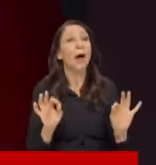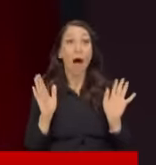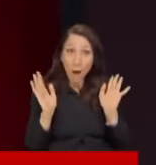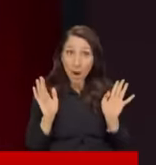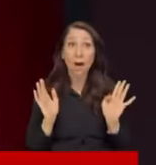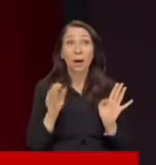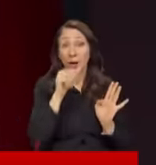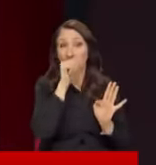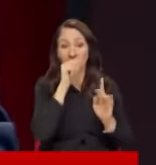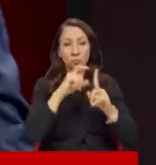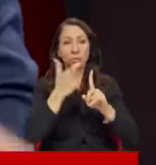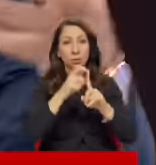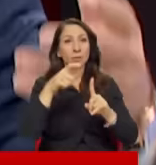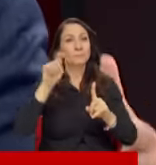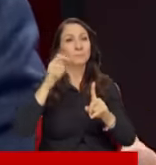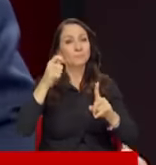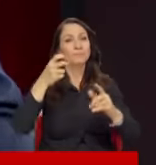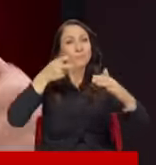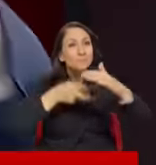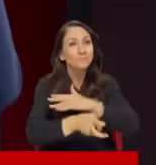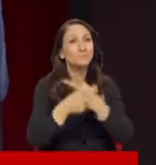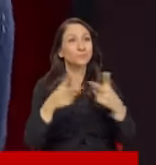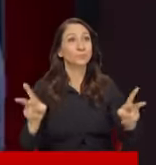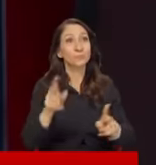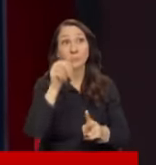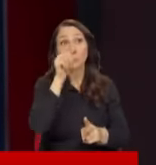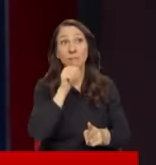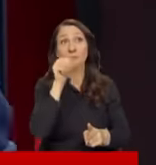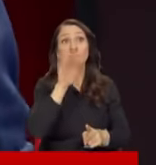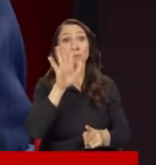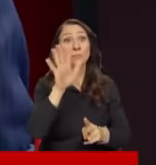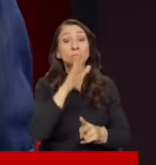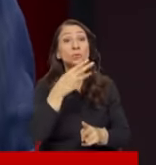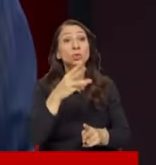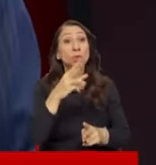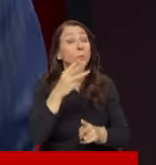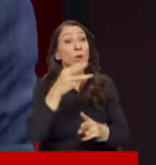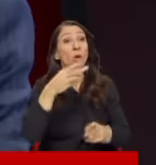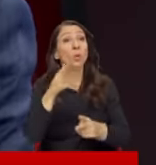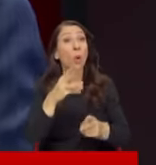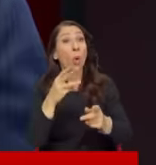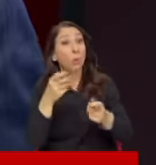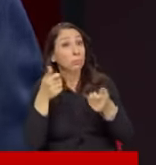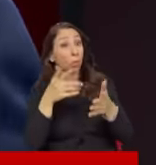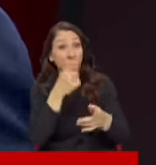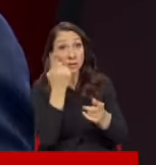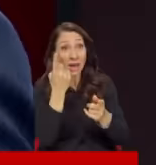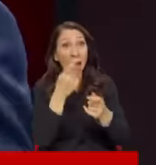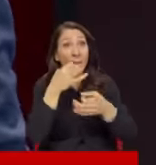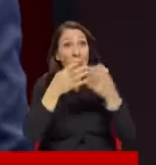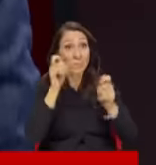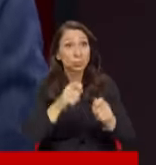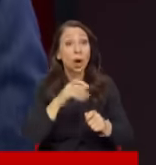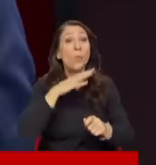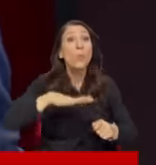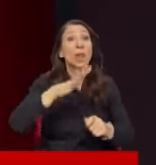mesela Dudullu Bostancı metrosu açı mış Ya 600 650 milyon euroluk yatırım acaba Onunla ilgili bir şey yazılmışı Avrupa'nın